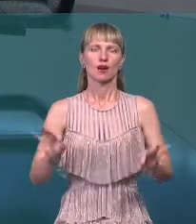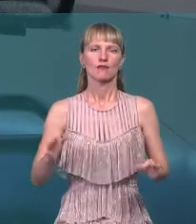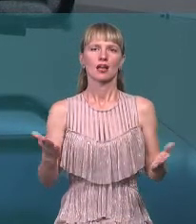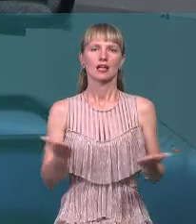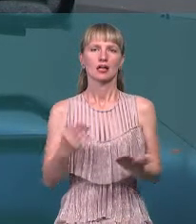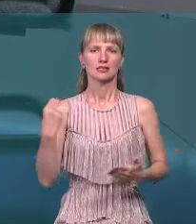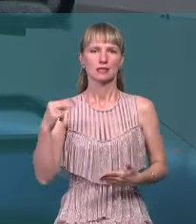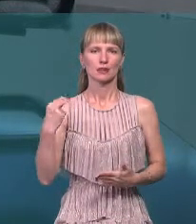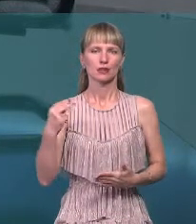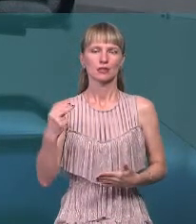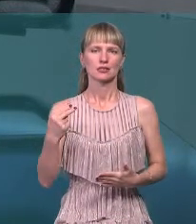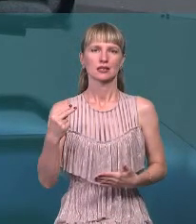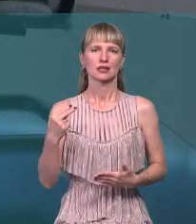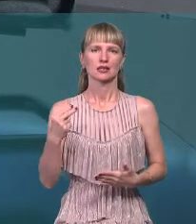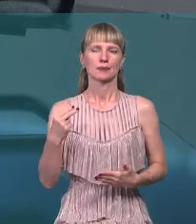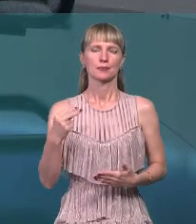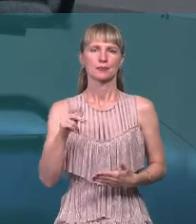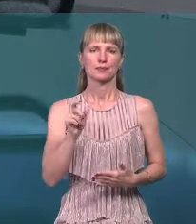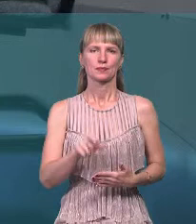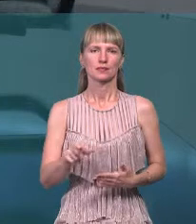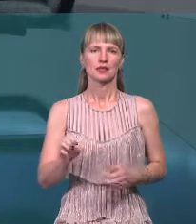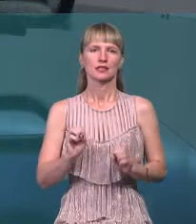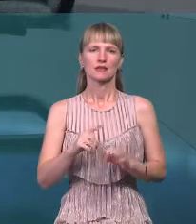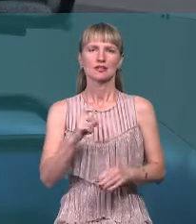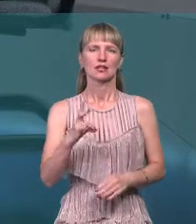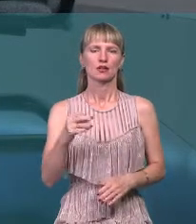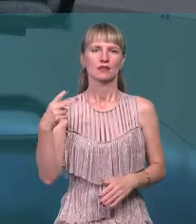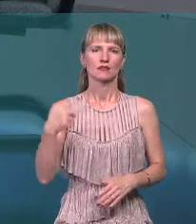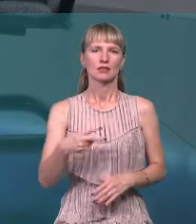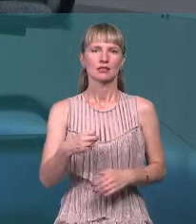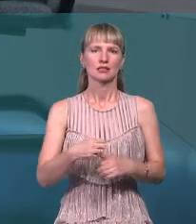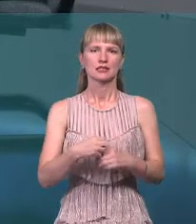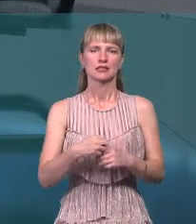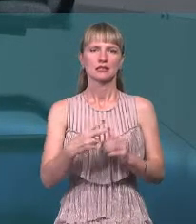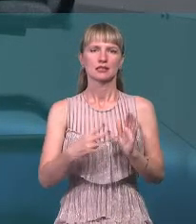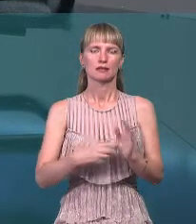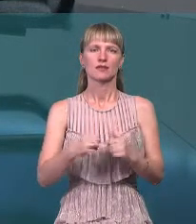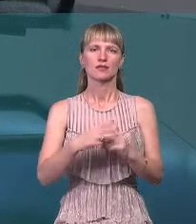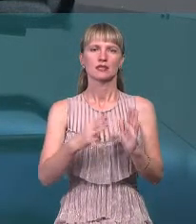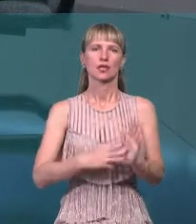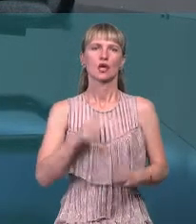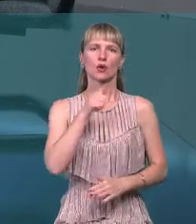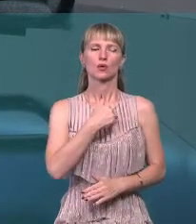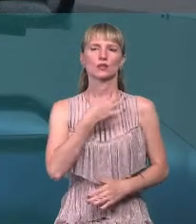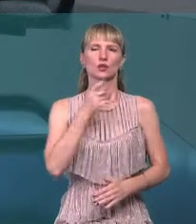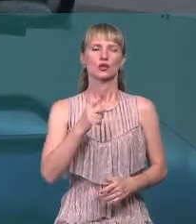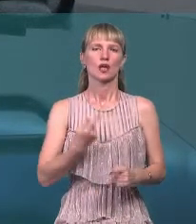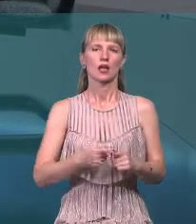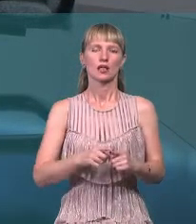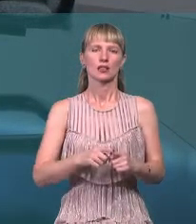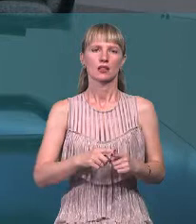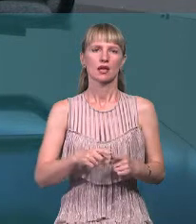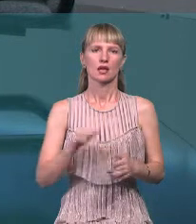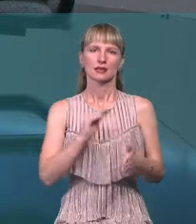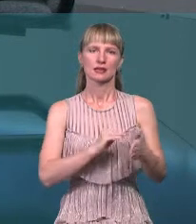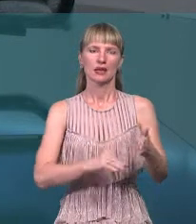як запорізькі випускники здавали ЗНО у 2017-2018 роках. Хочу зазначити, що це офіційні дані, взяті